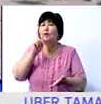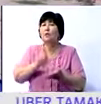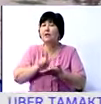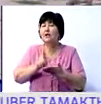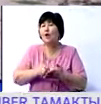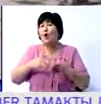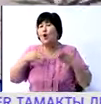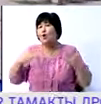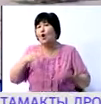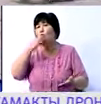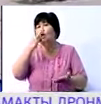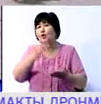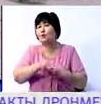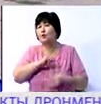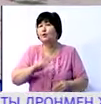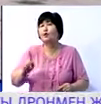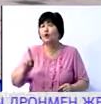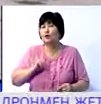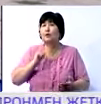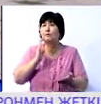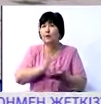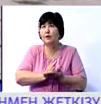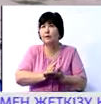үлкен жауапкершілік жұмыстар күтіп тұр барлығымызды.